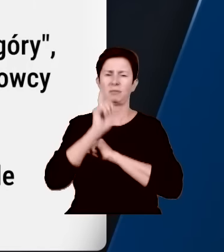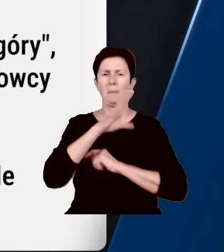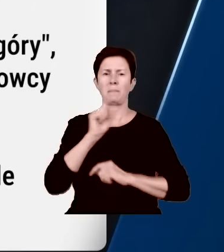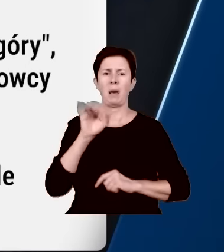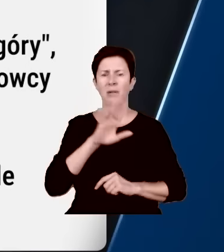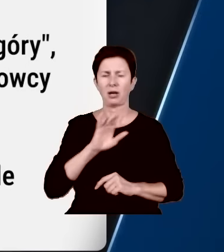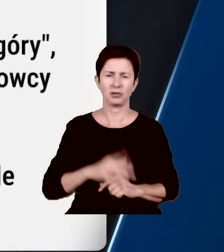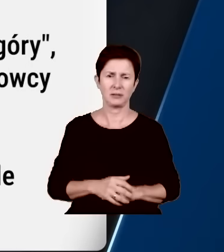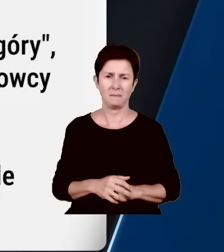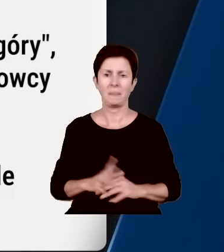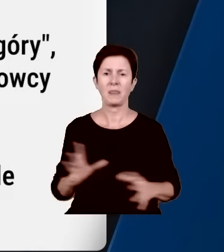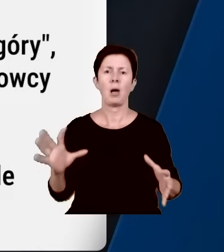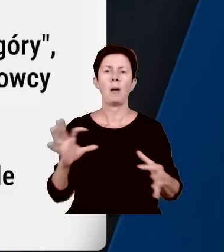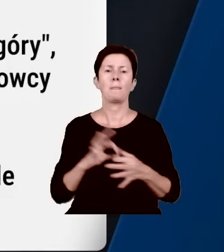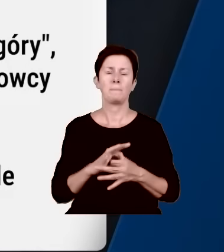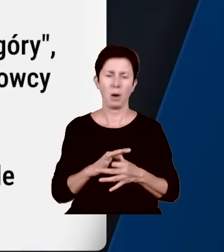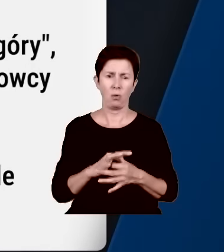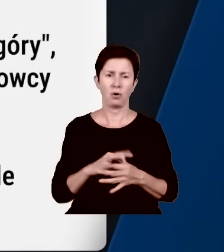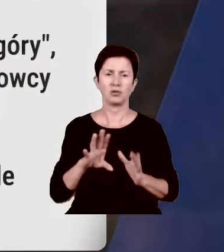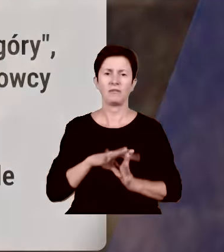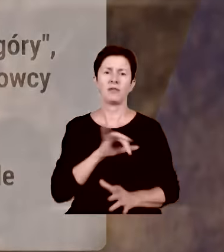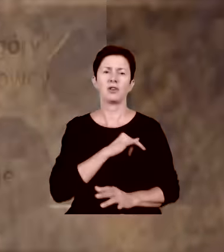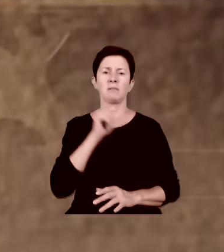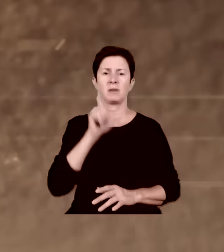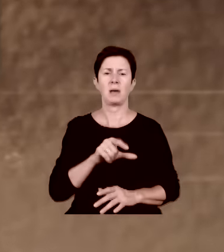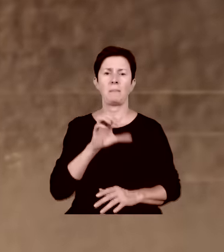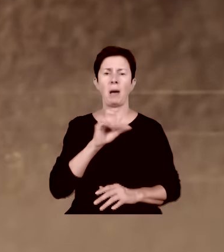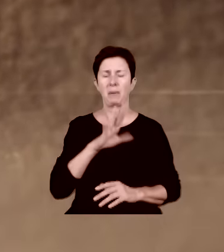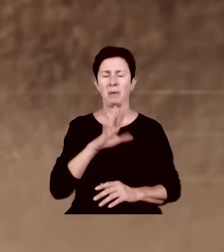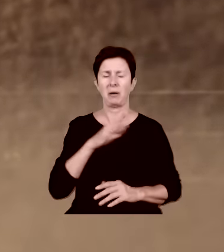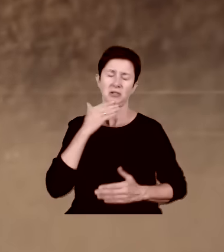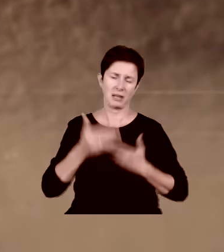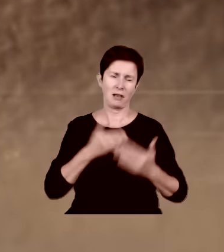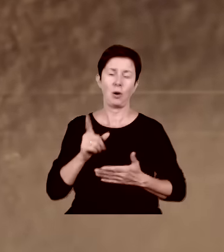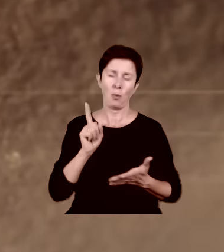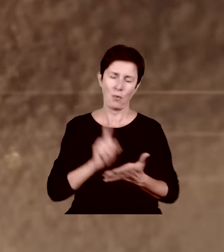ale połączyć w imię obrony Babiarza owszem. Gratulacje.